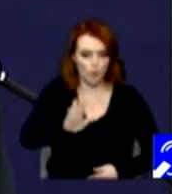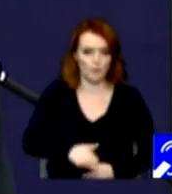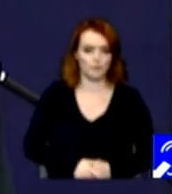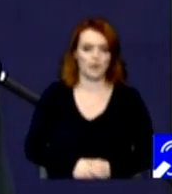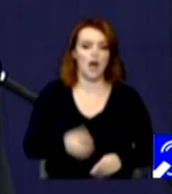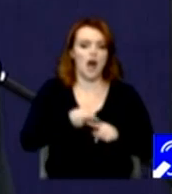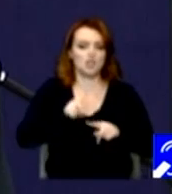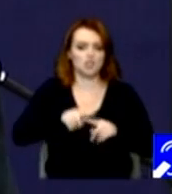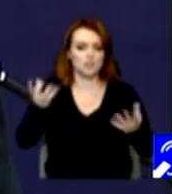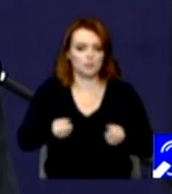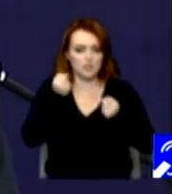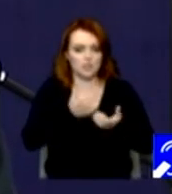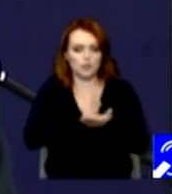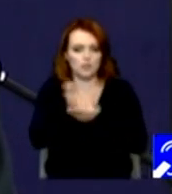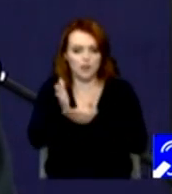Vă